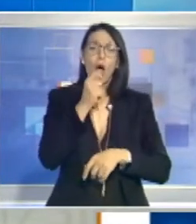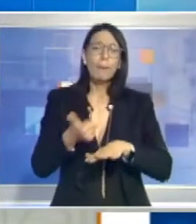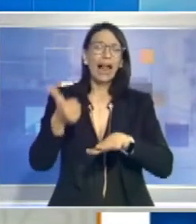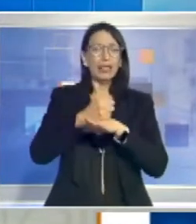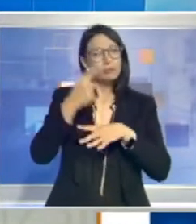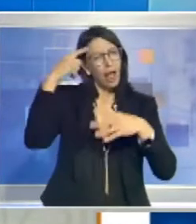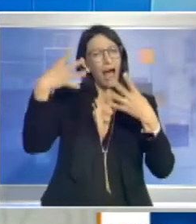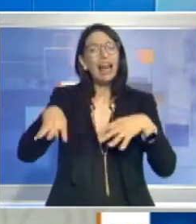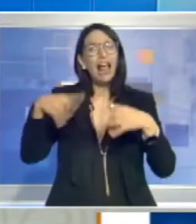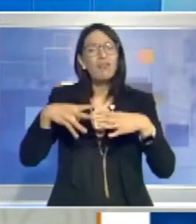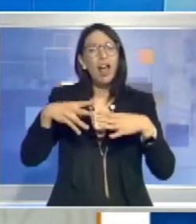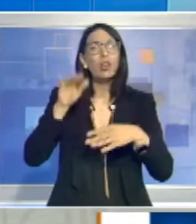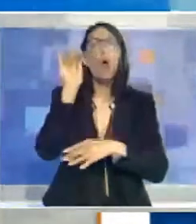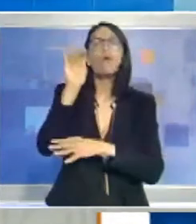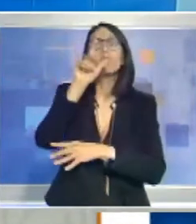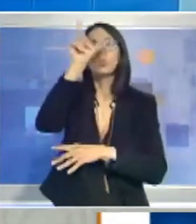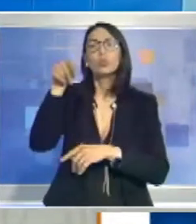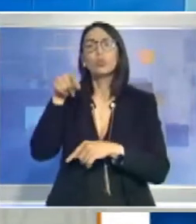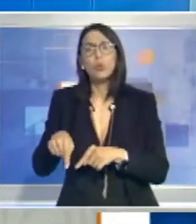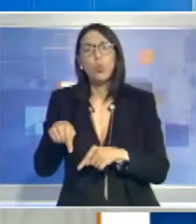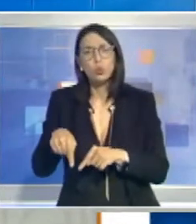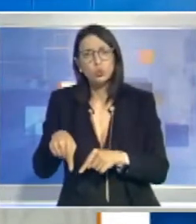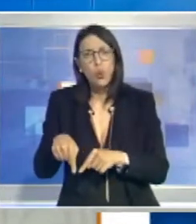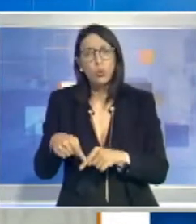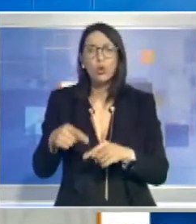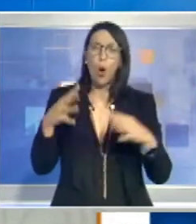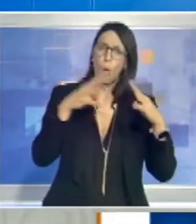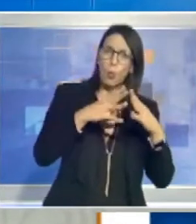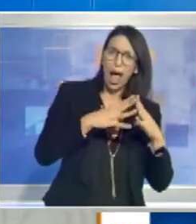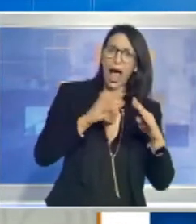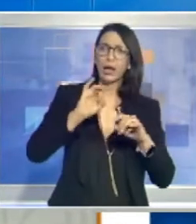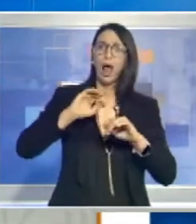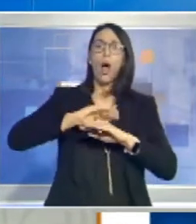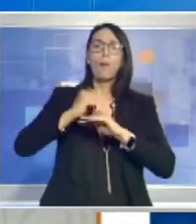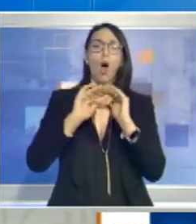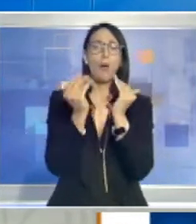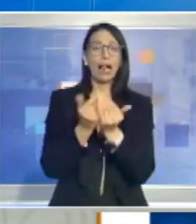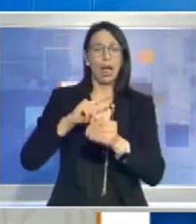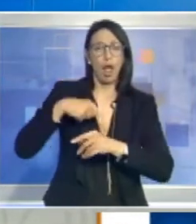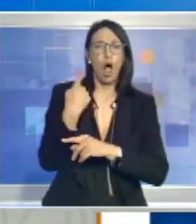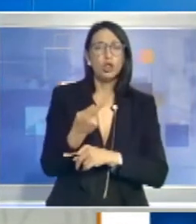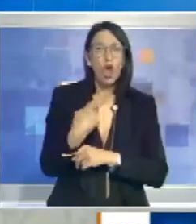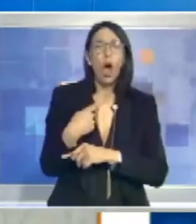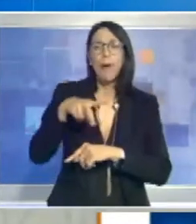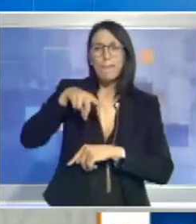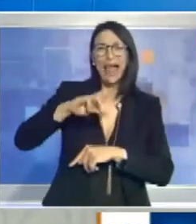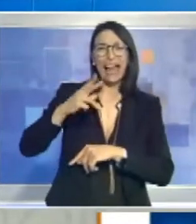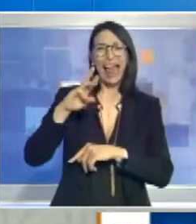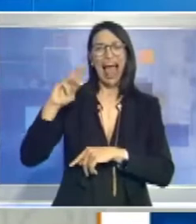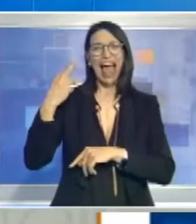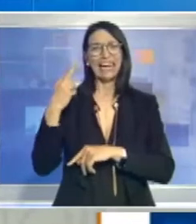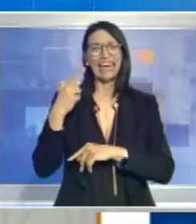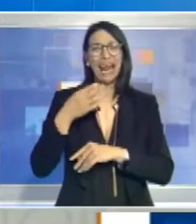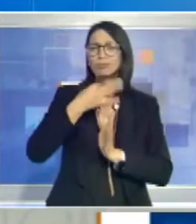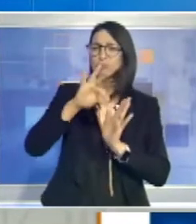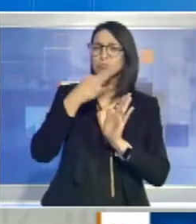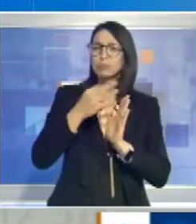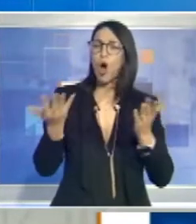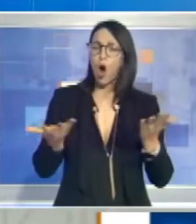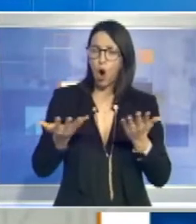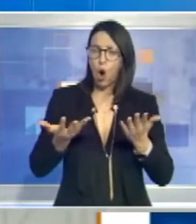sulle prospettive del Mezzogiorno tra guerra e post-pandemia, con un focus sul Piano Nazionale di Ripresa e Resilienza. Il servizio è di